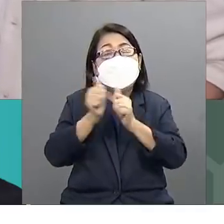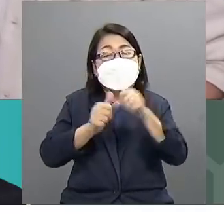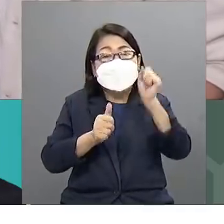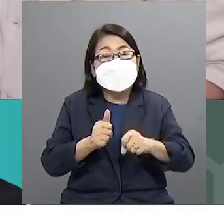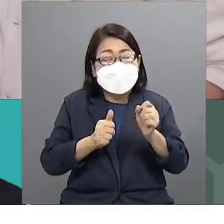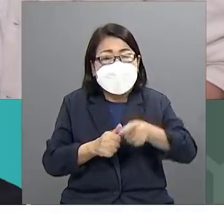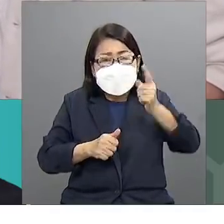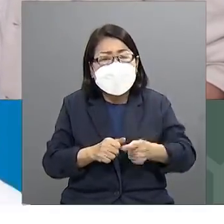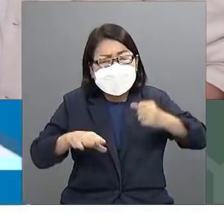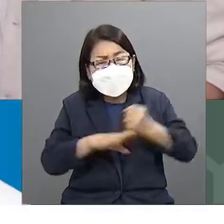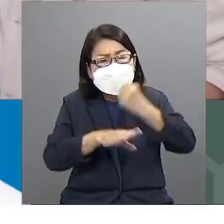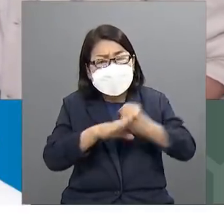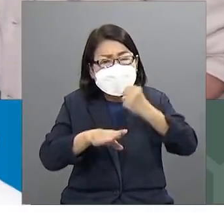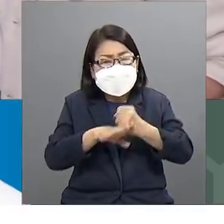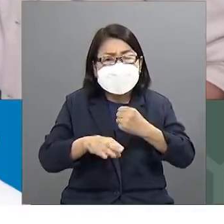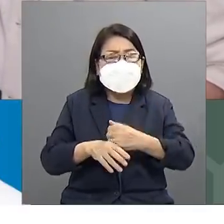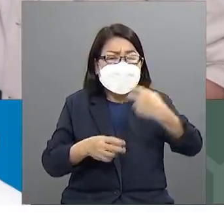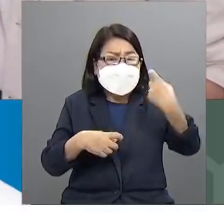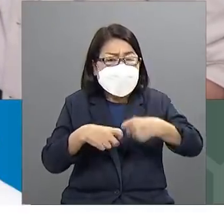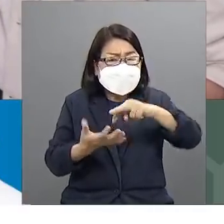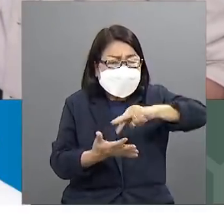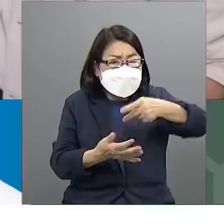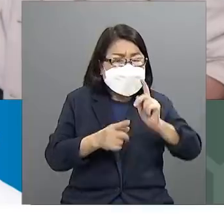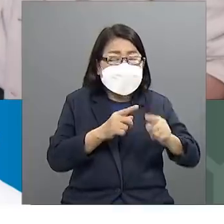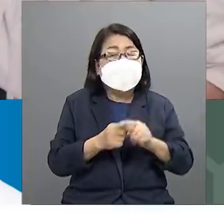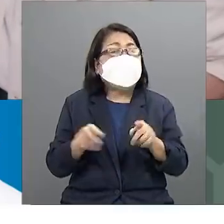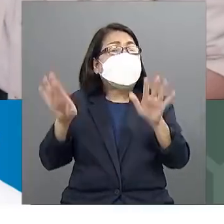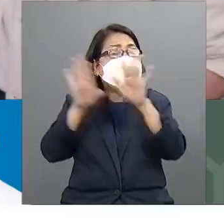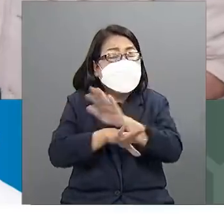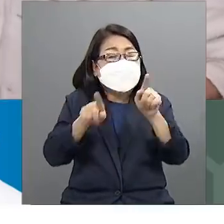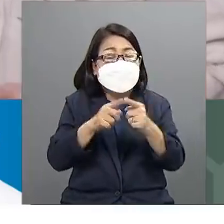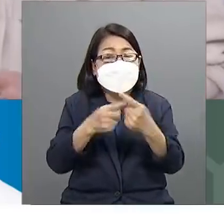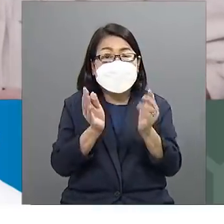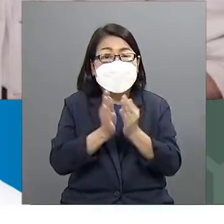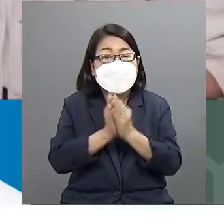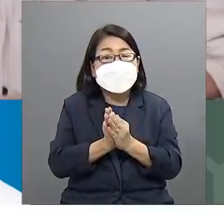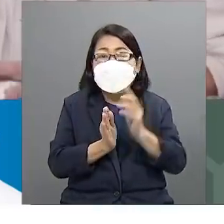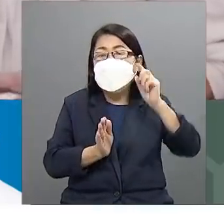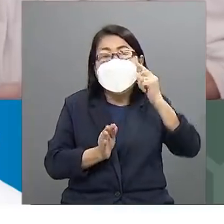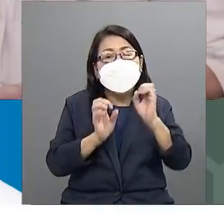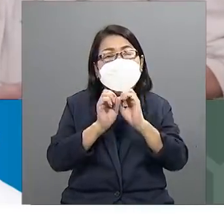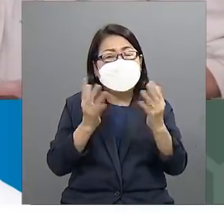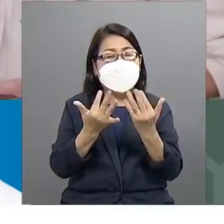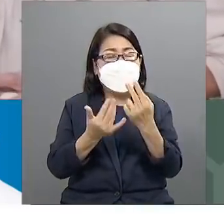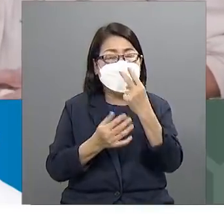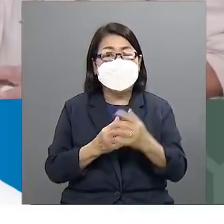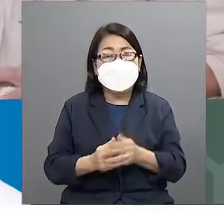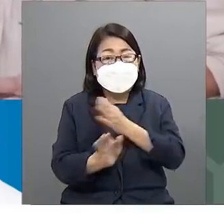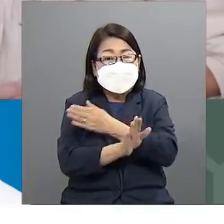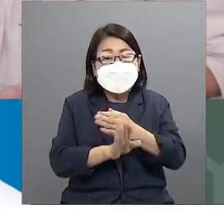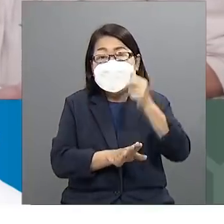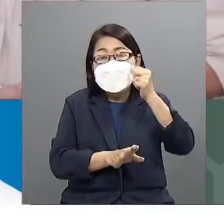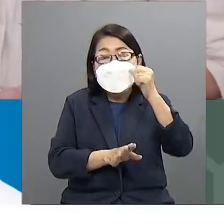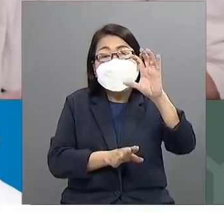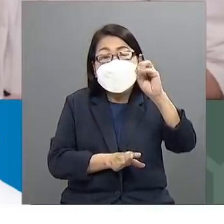ซ้อมกันมาแต่ไม่หมดแล้วส่วนคะแนนจะเป็นอย่างไรก็คือสิ่งที่เราจะต้องรอดูผลนะครับอีก 50กว่าวันที่หาเสียงไปเนี่ยรู้สึก